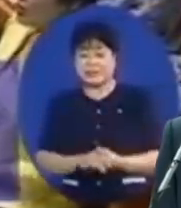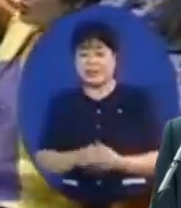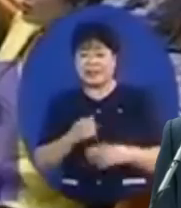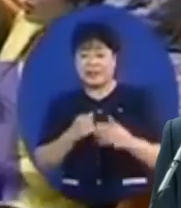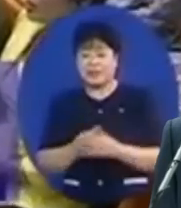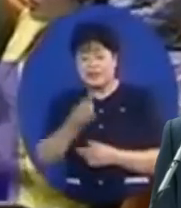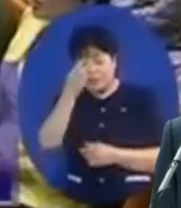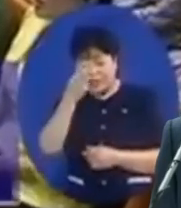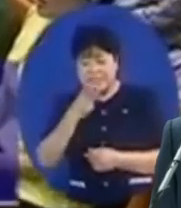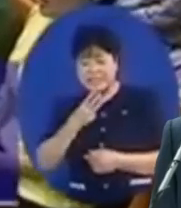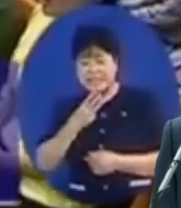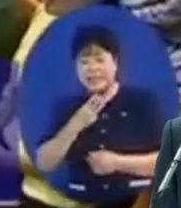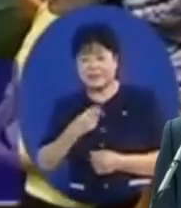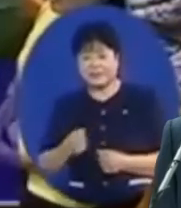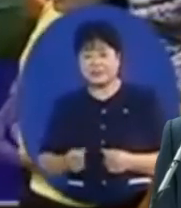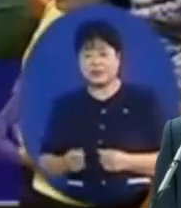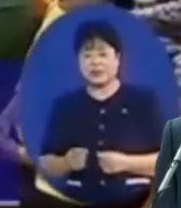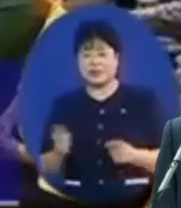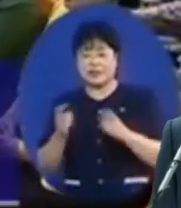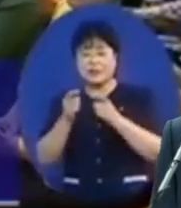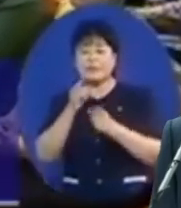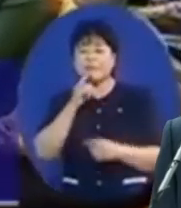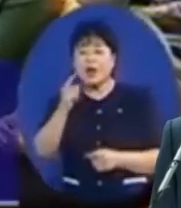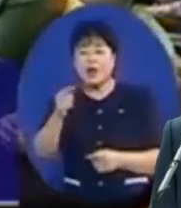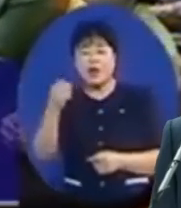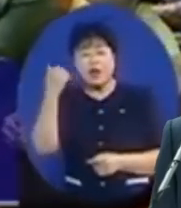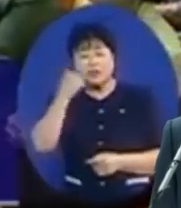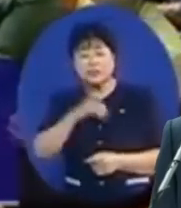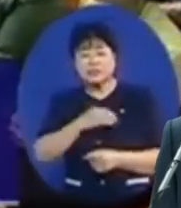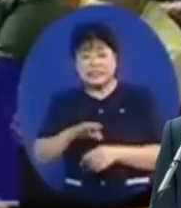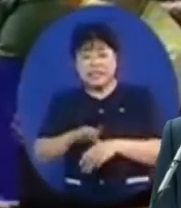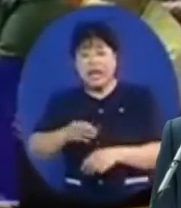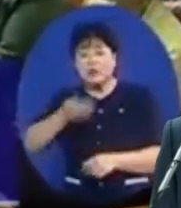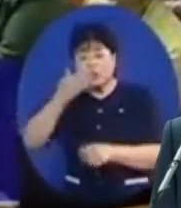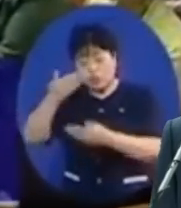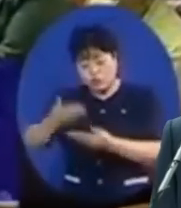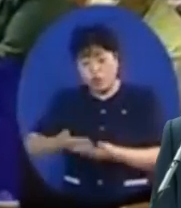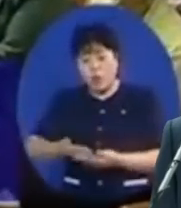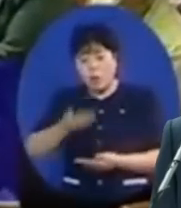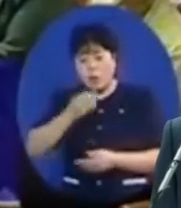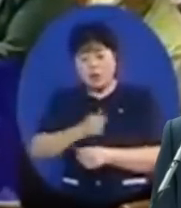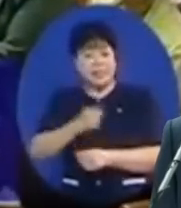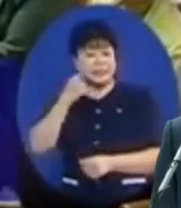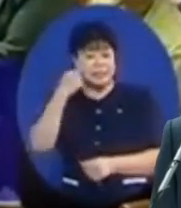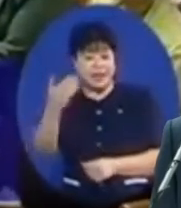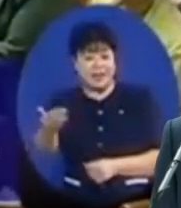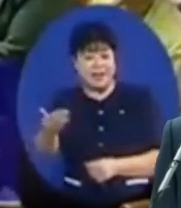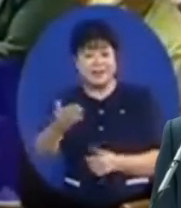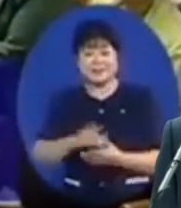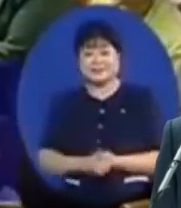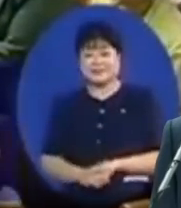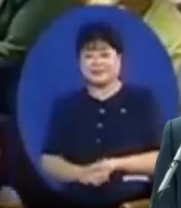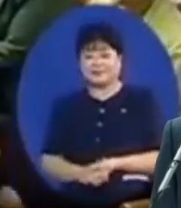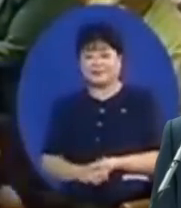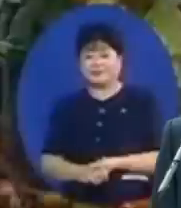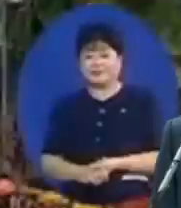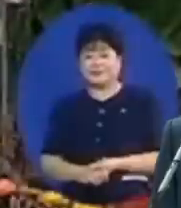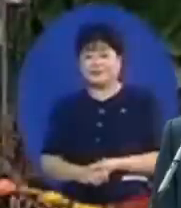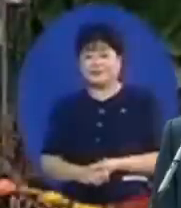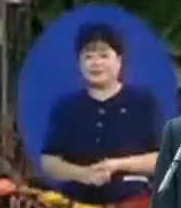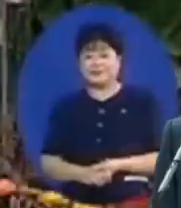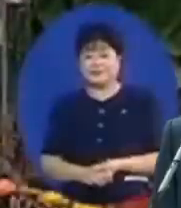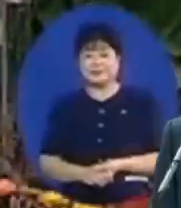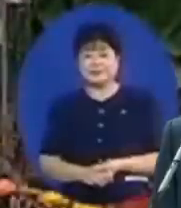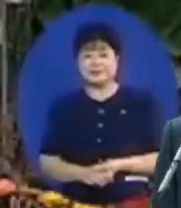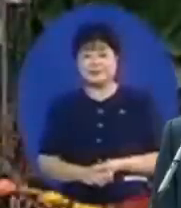그러므로 유대인들이 서로 다투어 이르되 이 사람이 어찌 능히 자기 살을 우리에게 주게 먹게 하겠느냐.